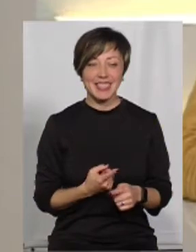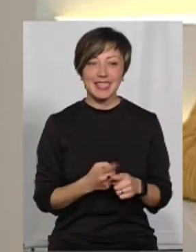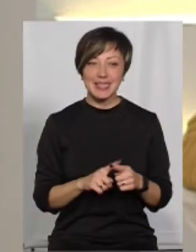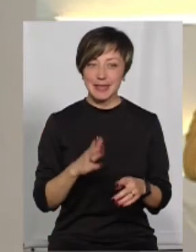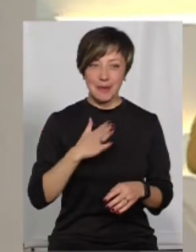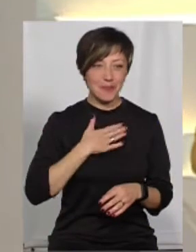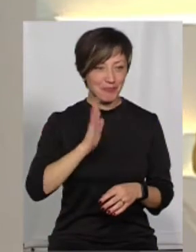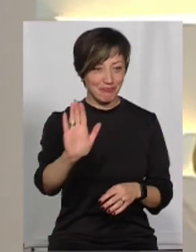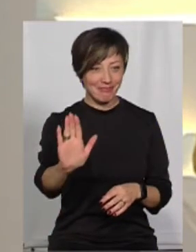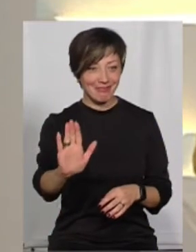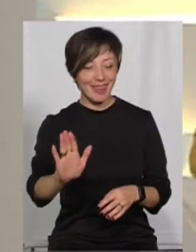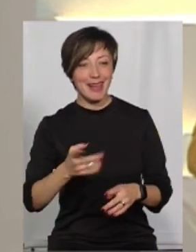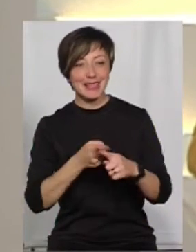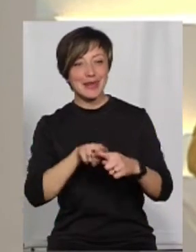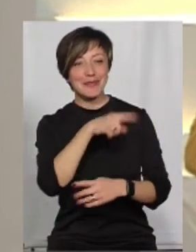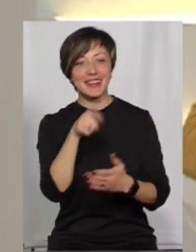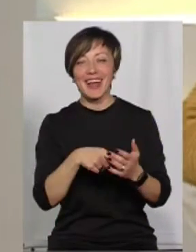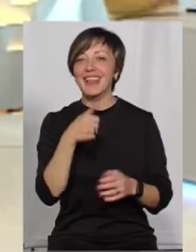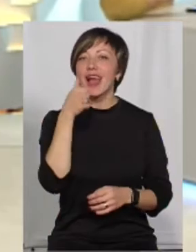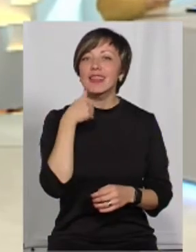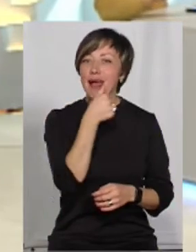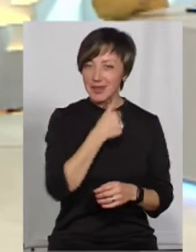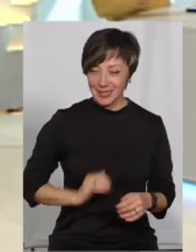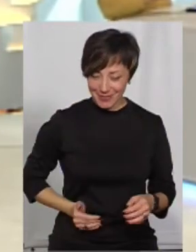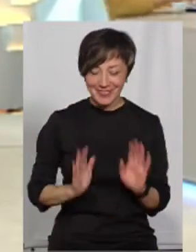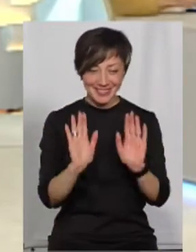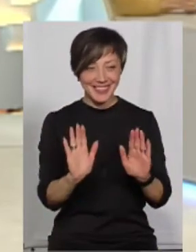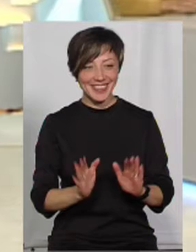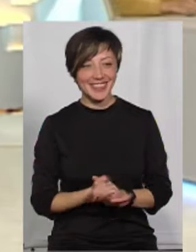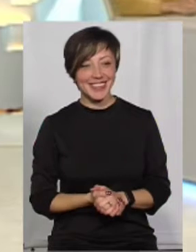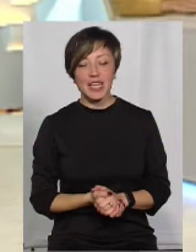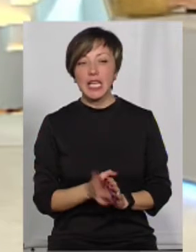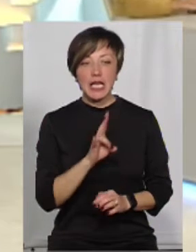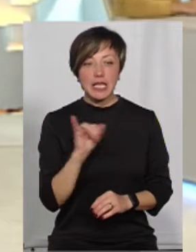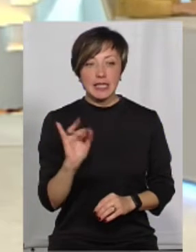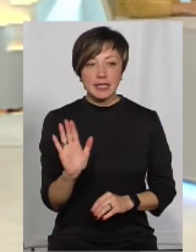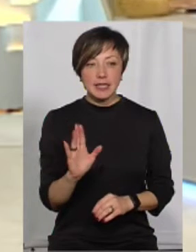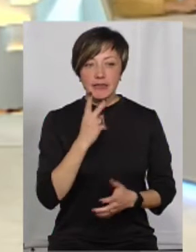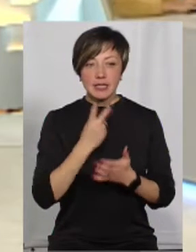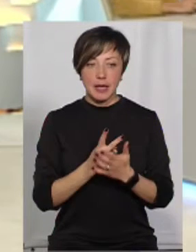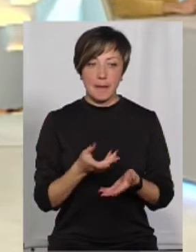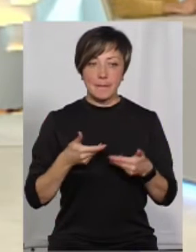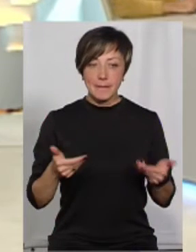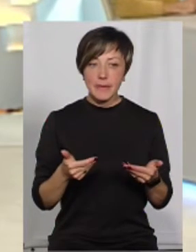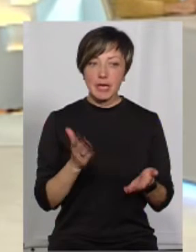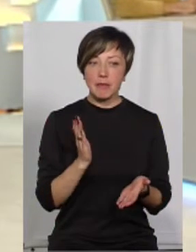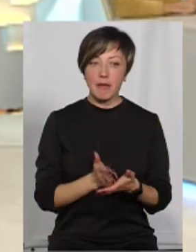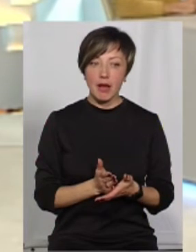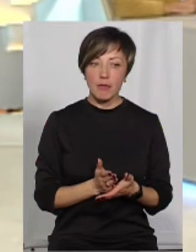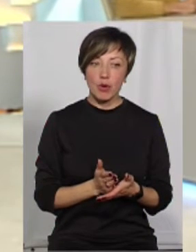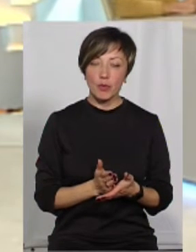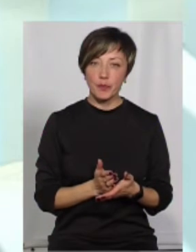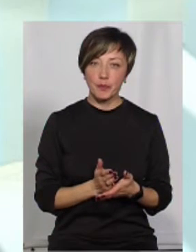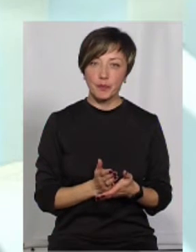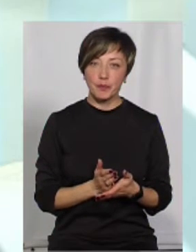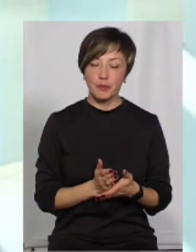питання. Ага. Я думав, комерційна таємниця. Комерційна таємниця. Ні, дивіться, так, дійсно,